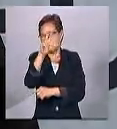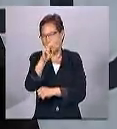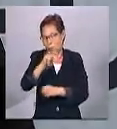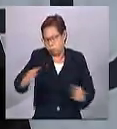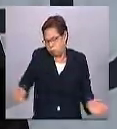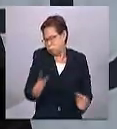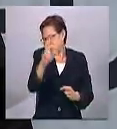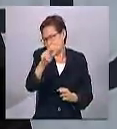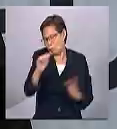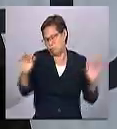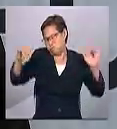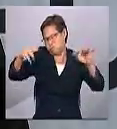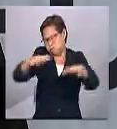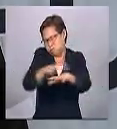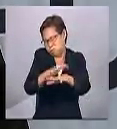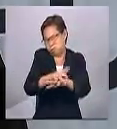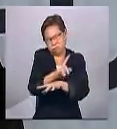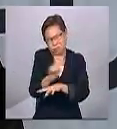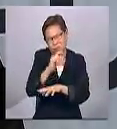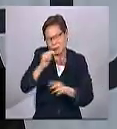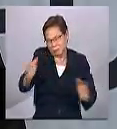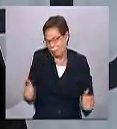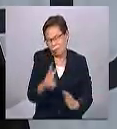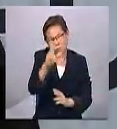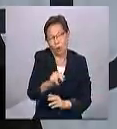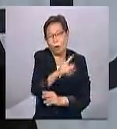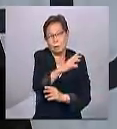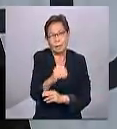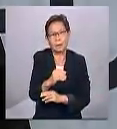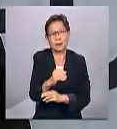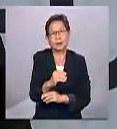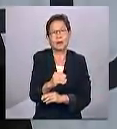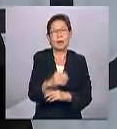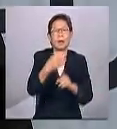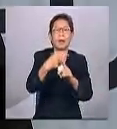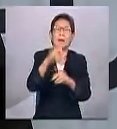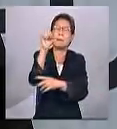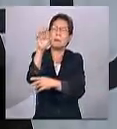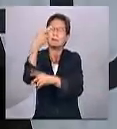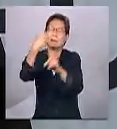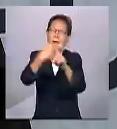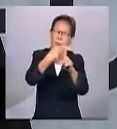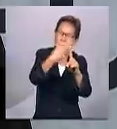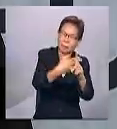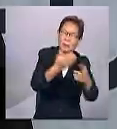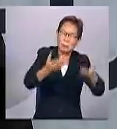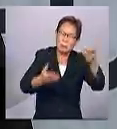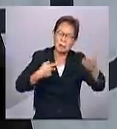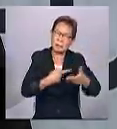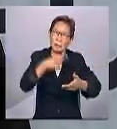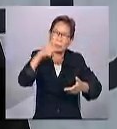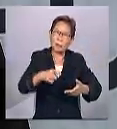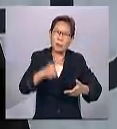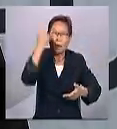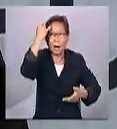perhimpunan yang ramai-ramai. Jadi dari segi bazar Ramadan, mungkin kita perlu adakan